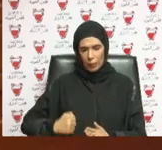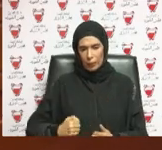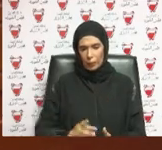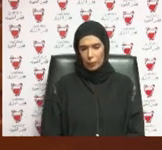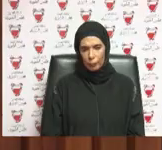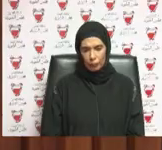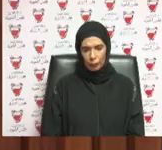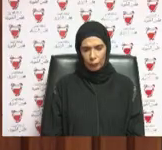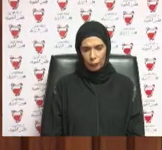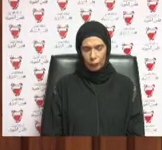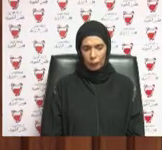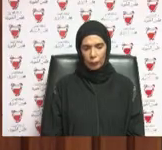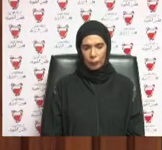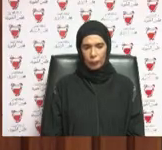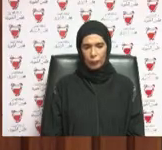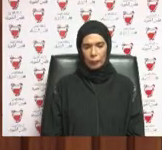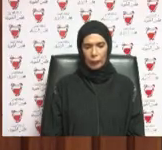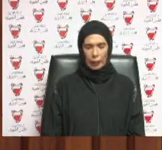على الرئيس. شكرا جزيلا.